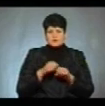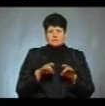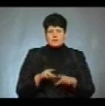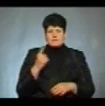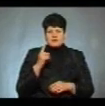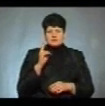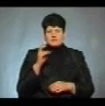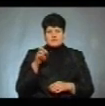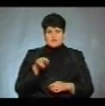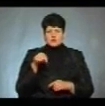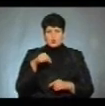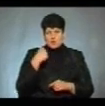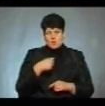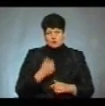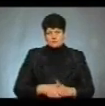1 квітня цього року.